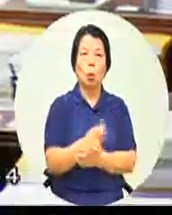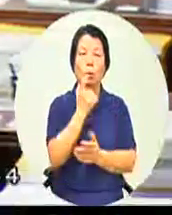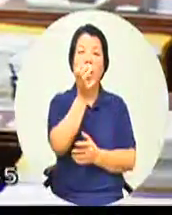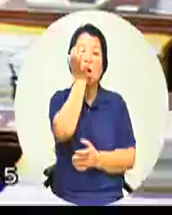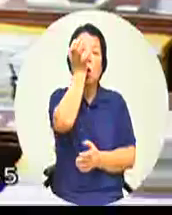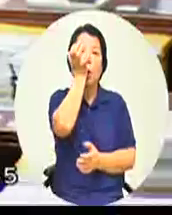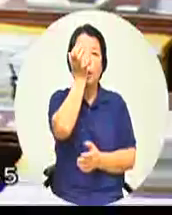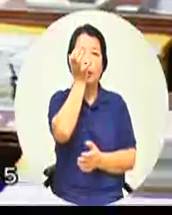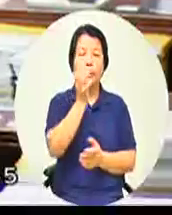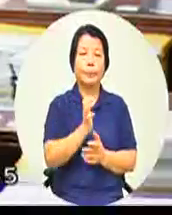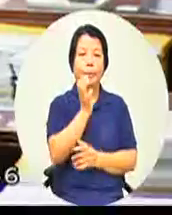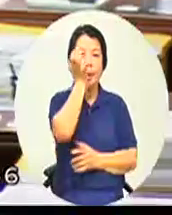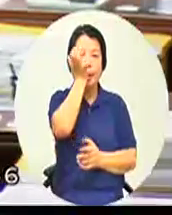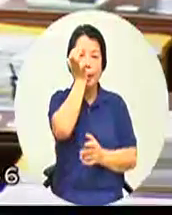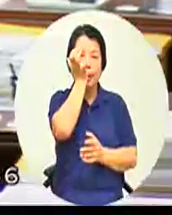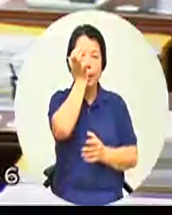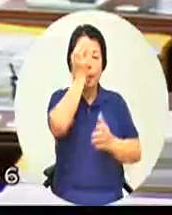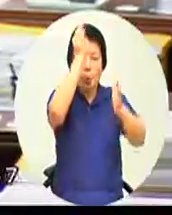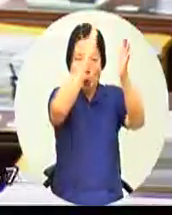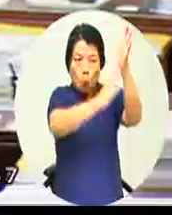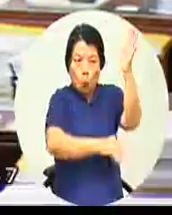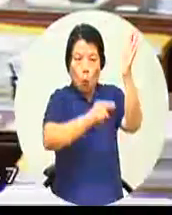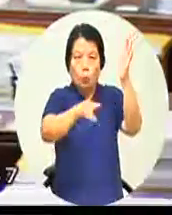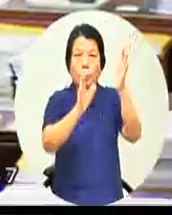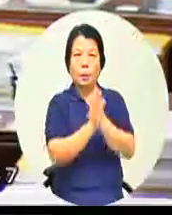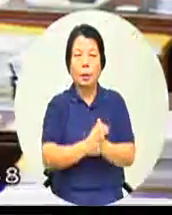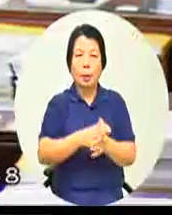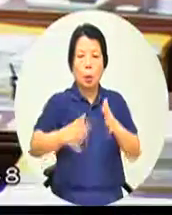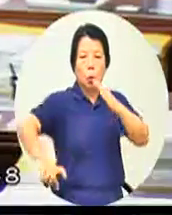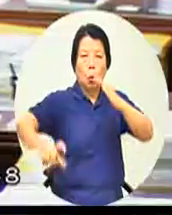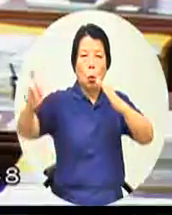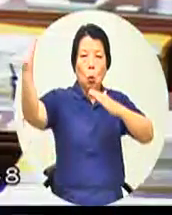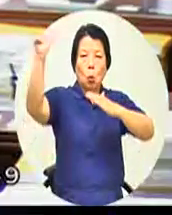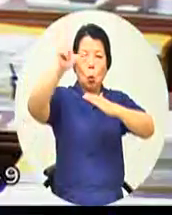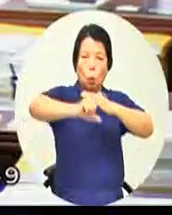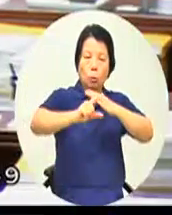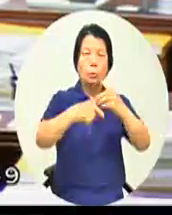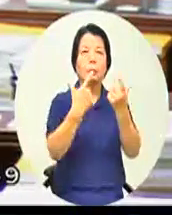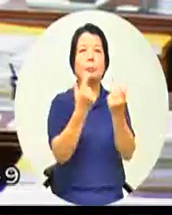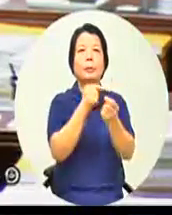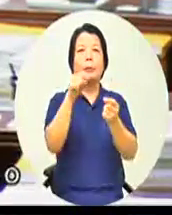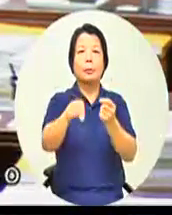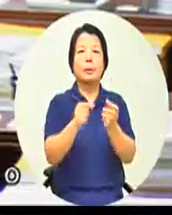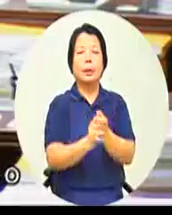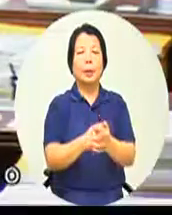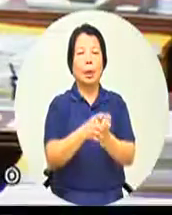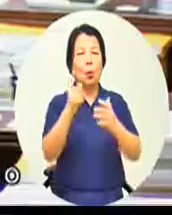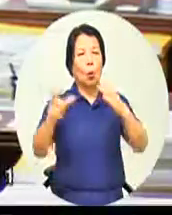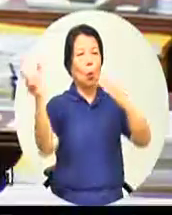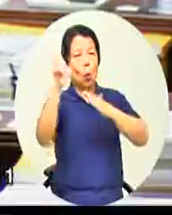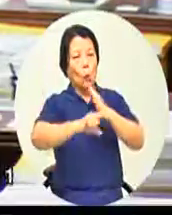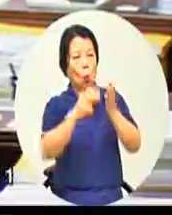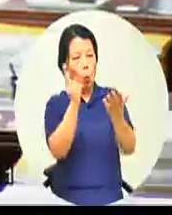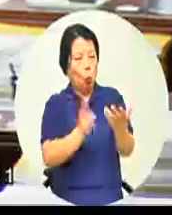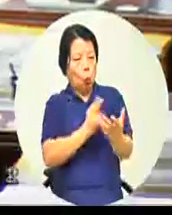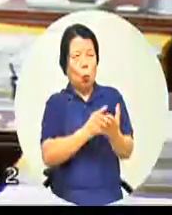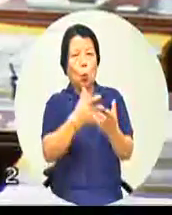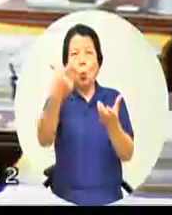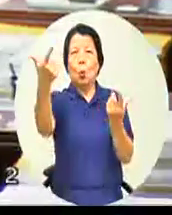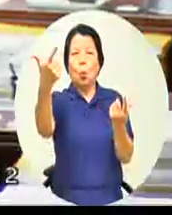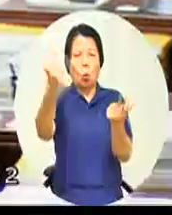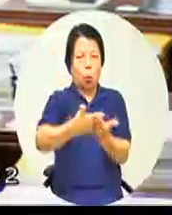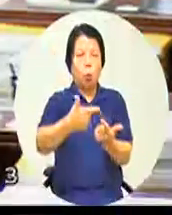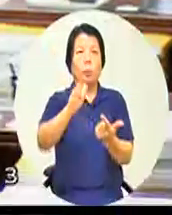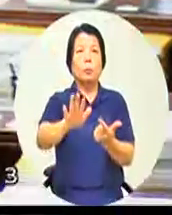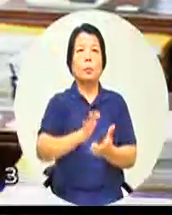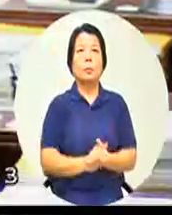岩壁，然后呢，夕阳照下去的时候，就是当时的陈岩晚照，就是这样的出现哈。所以其实这里有很多很丰